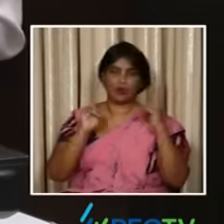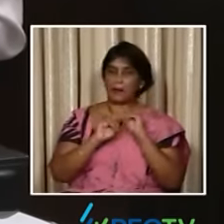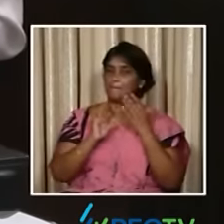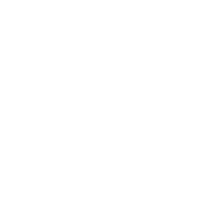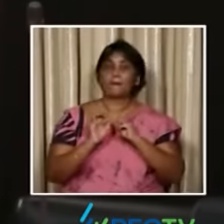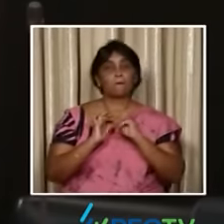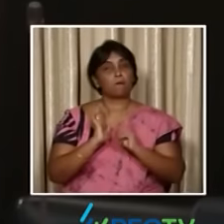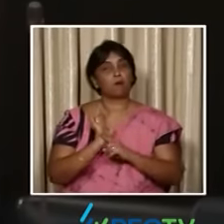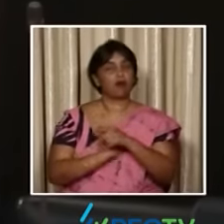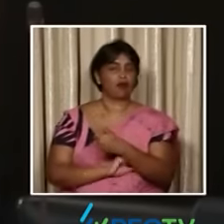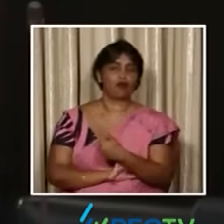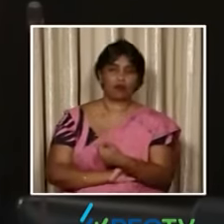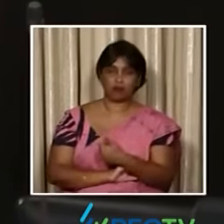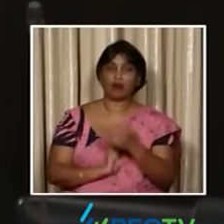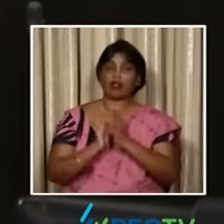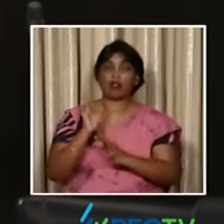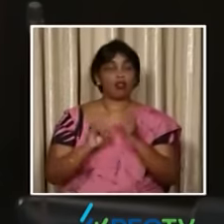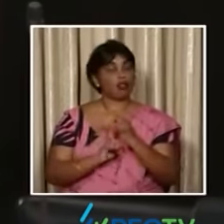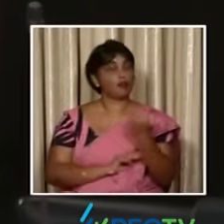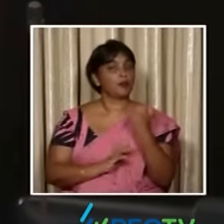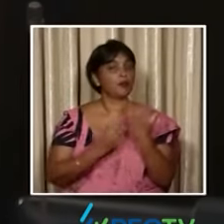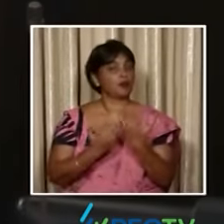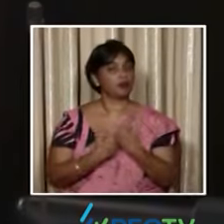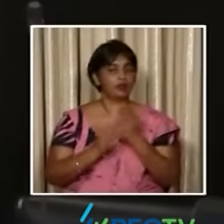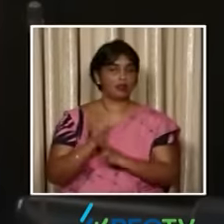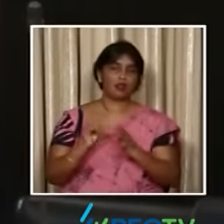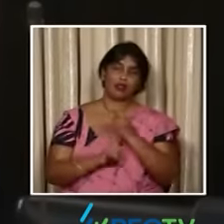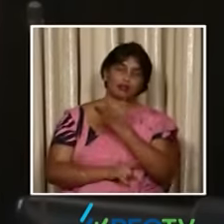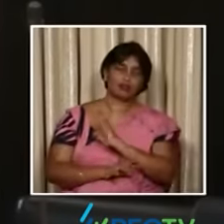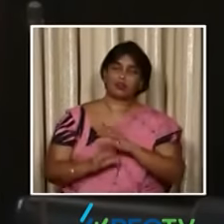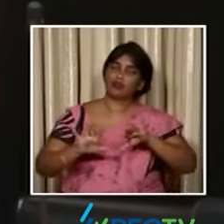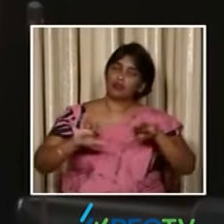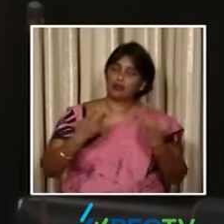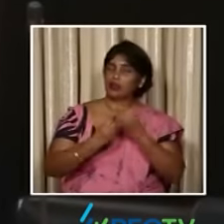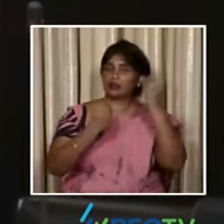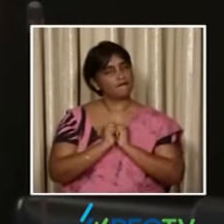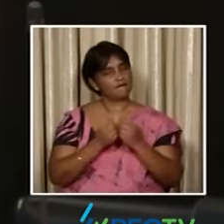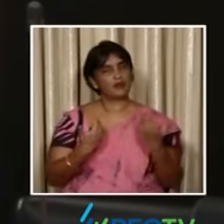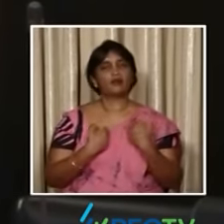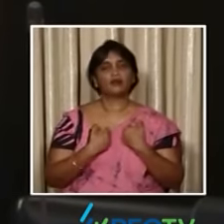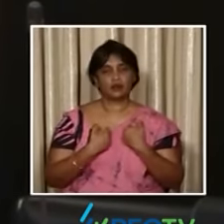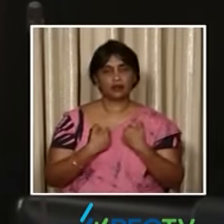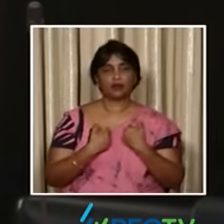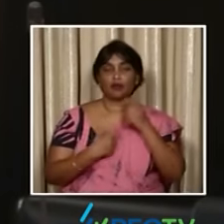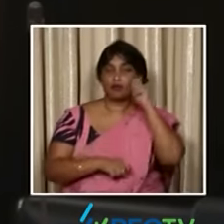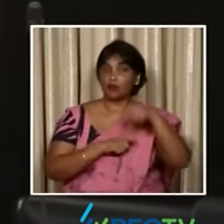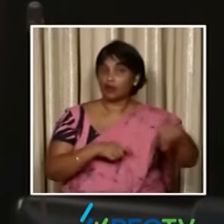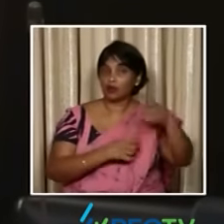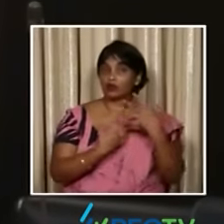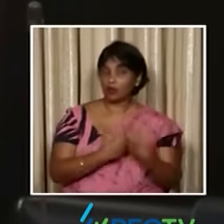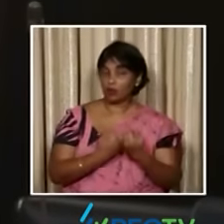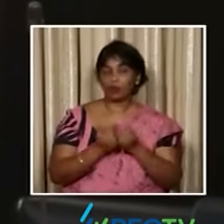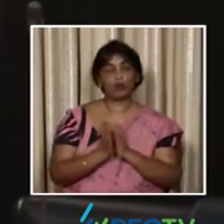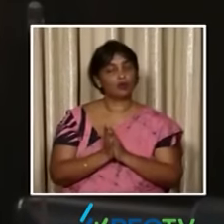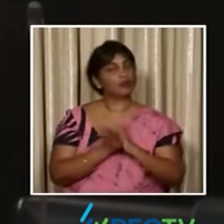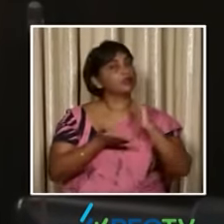අනුගමනය කරලා තිබෙන්නේ. මේ කියන්නේ ඇමතිවරයාට බලතල අපිට ඇමතිවරයා නෙමේ මොන යකාට ගියත් අපිට වැඩක් නැහැ. පාරිභෝගිකයට අවශ්‍ය කරන තමන්ට අවශ්‍ය